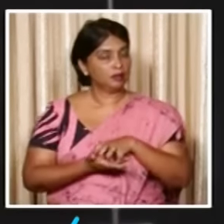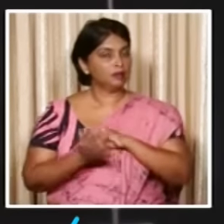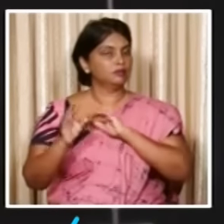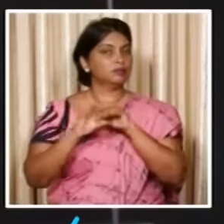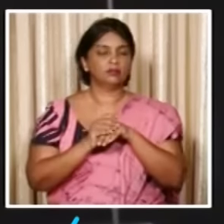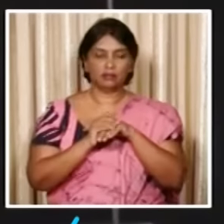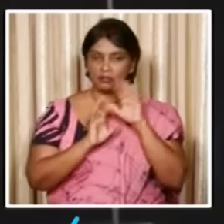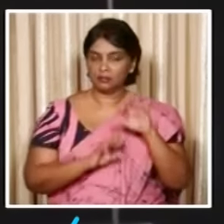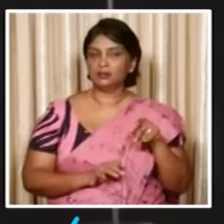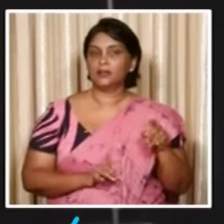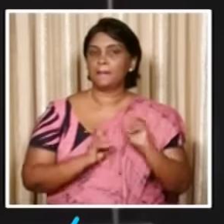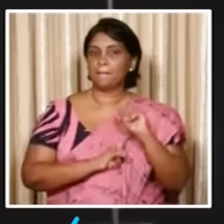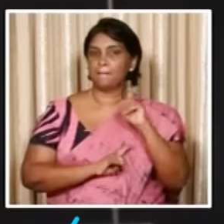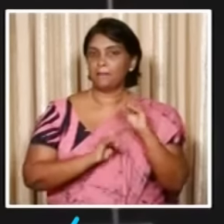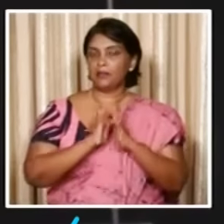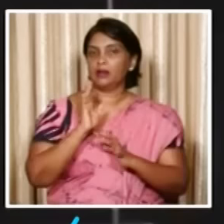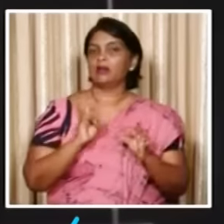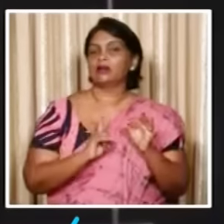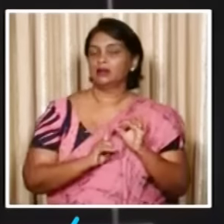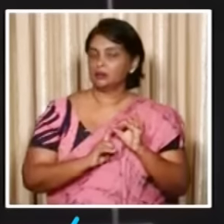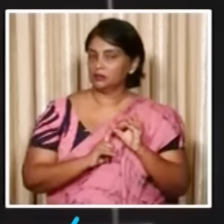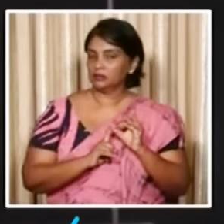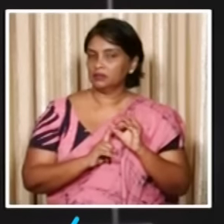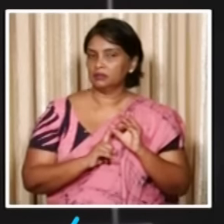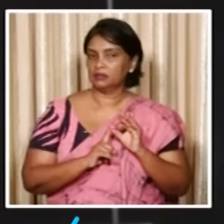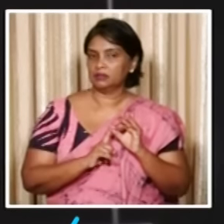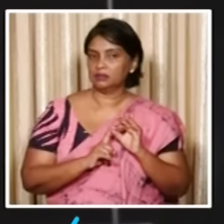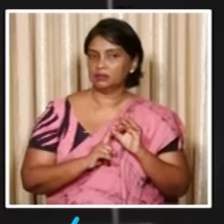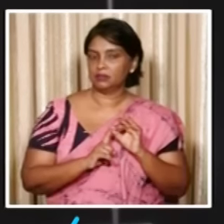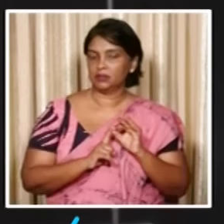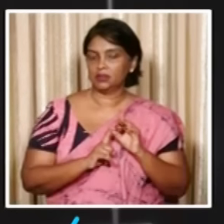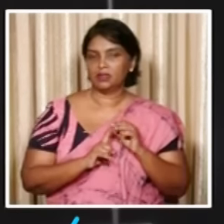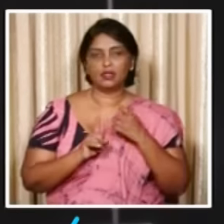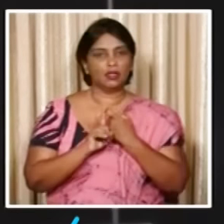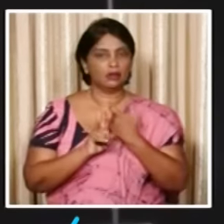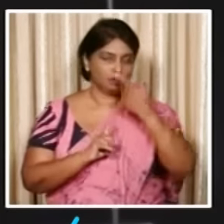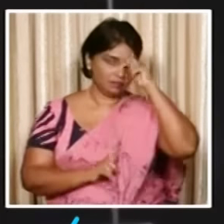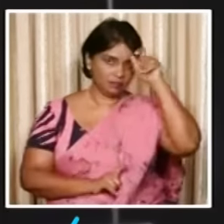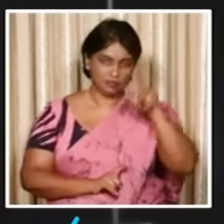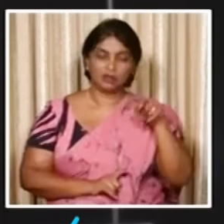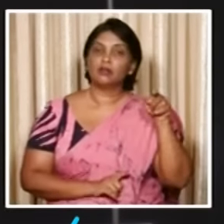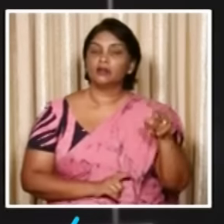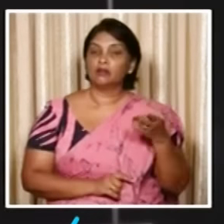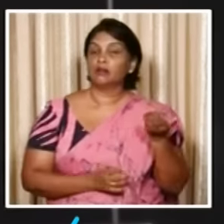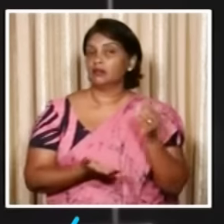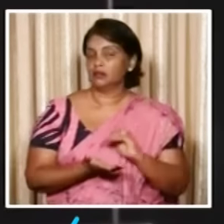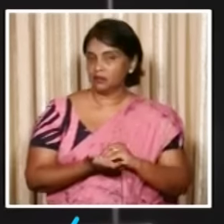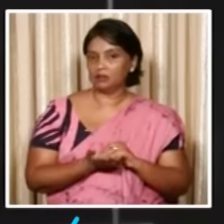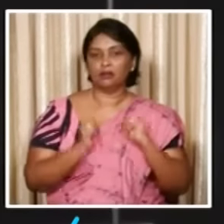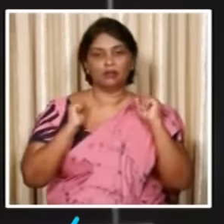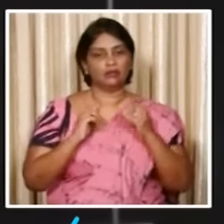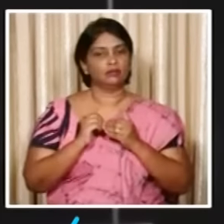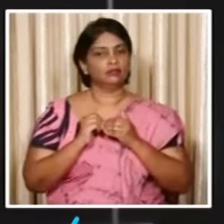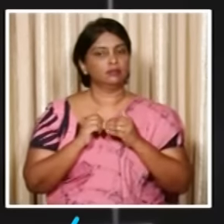இந்த முயற்சிகளை மேற்கொண்டிருந்தார். ஆனால் அந்த வைத்தியசாலையை இயங்க வைக்காமல் இன்று 11 நாட்களாக சராசரி